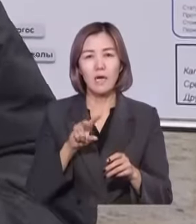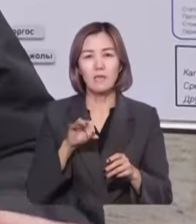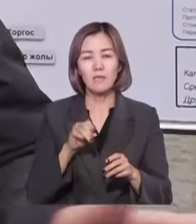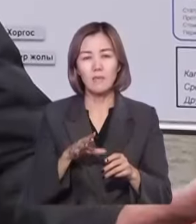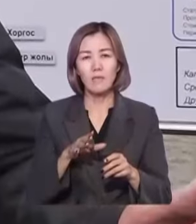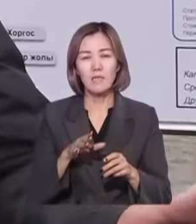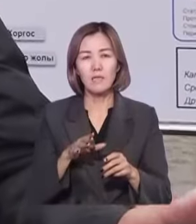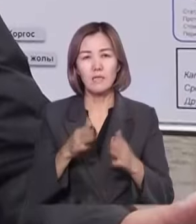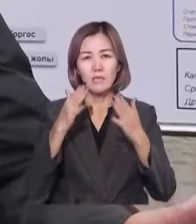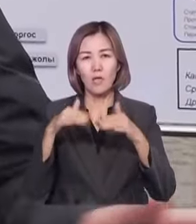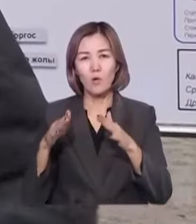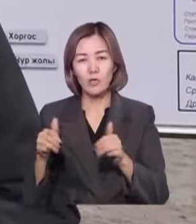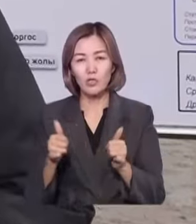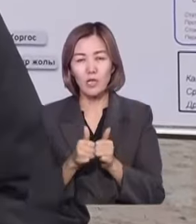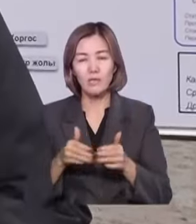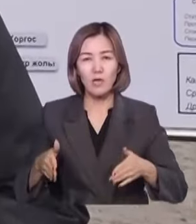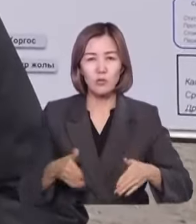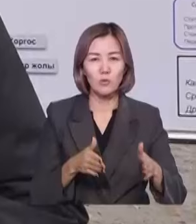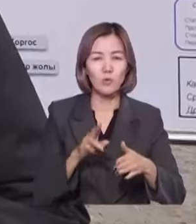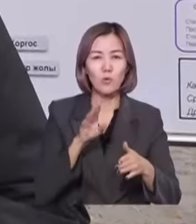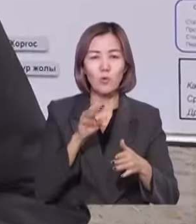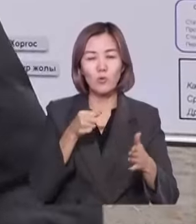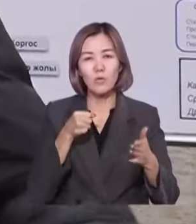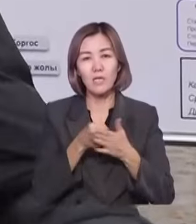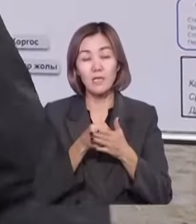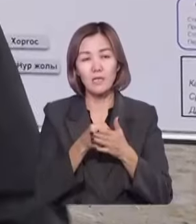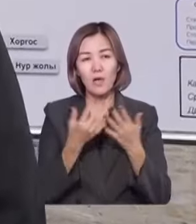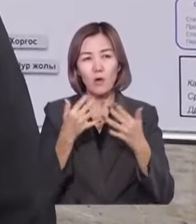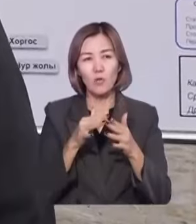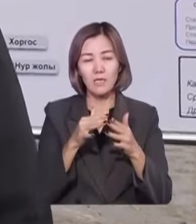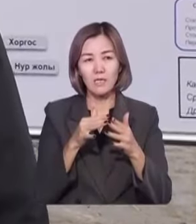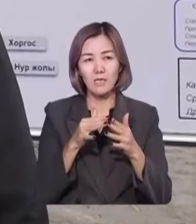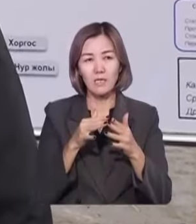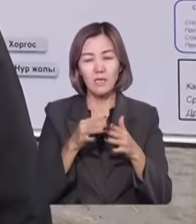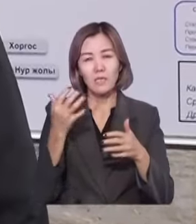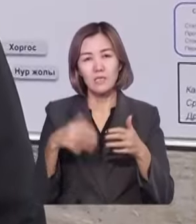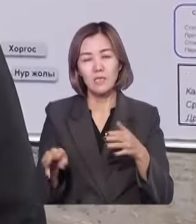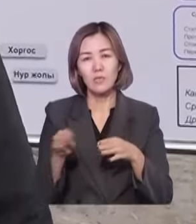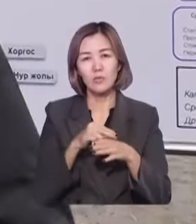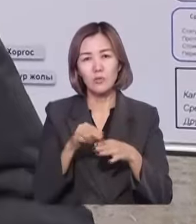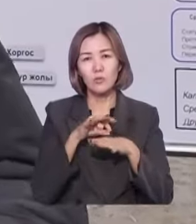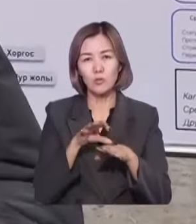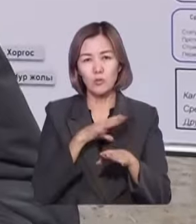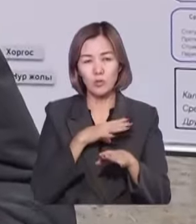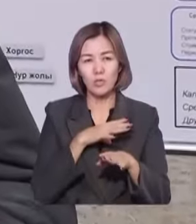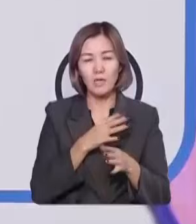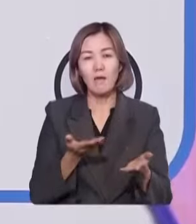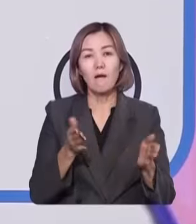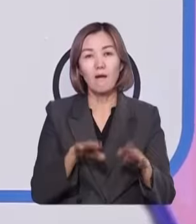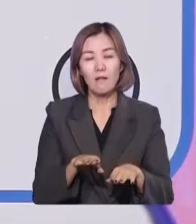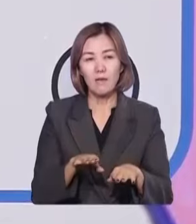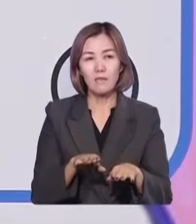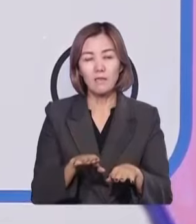асуынан қоңыр өлеңге дейін жолға орташа ремонт жасалған. Енді қалып отырған